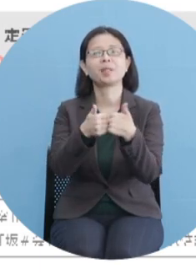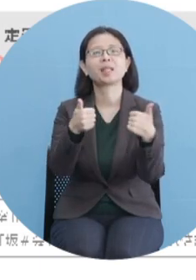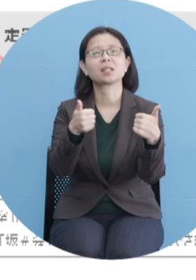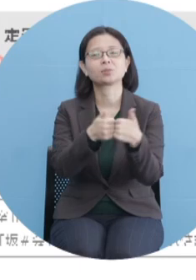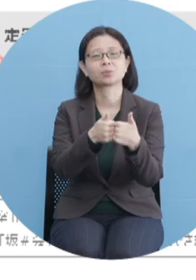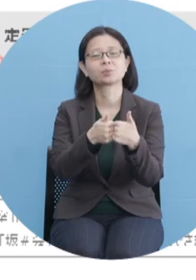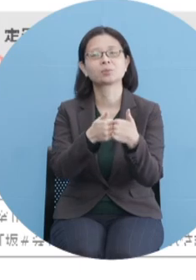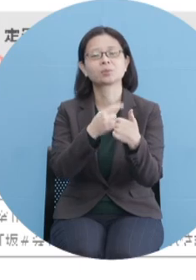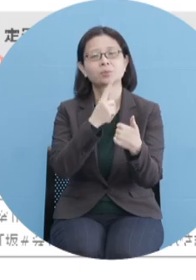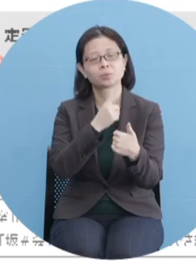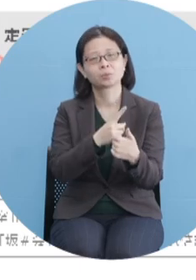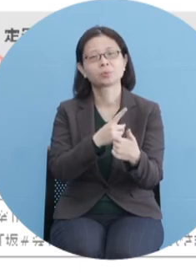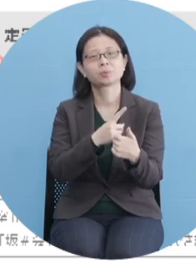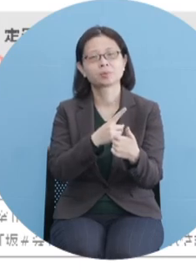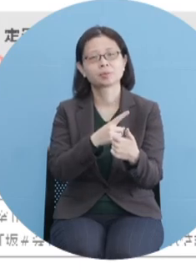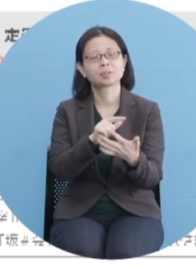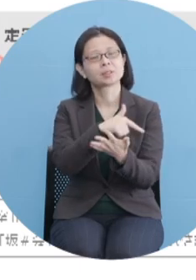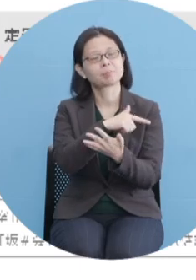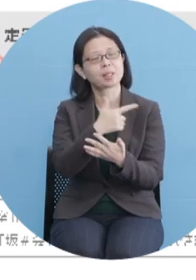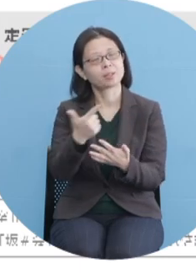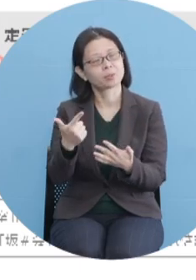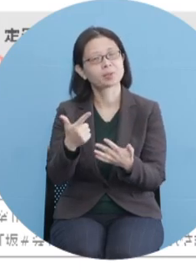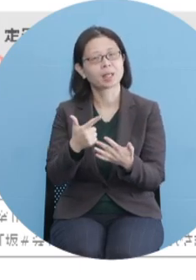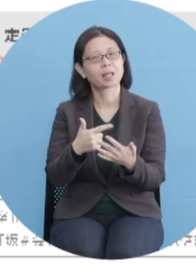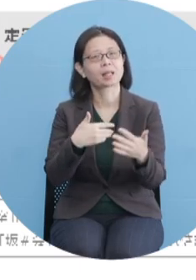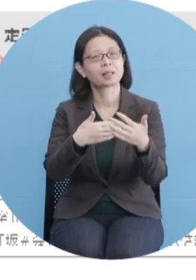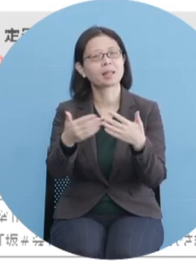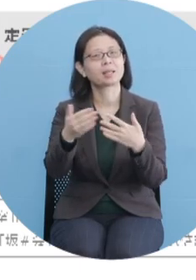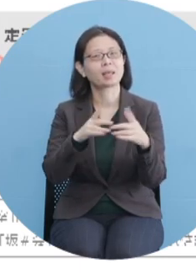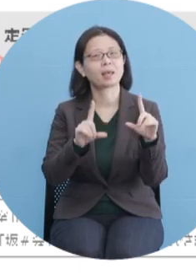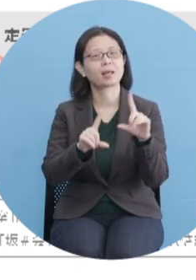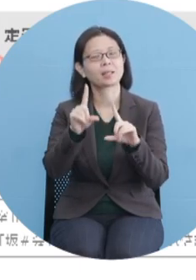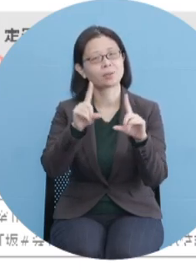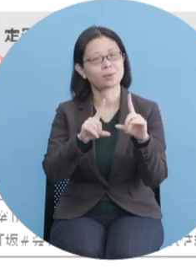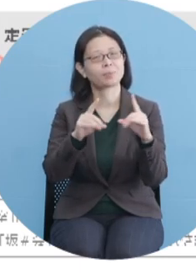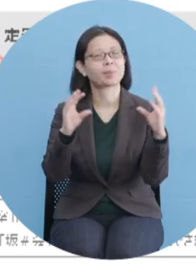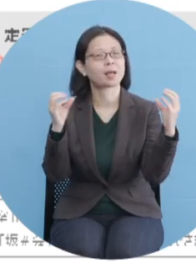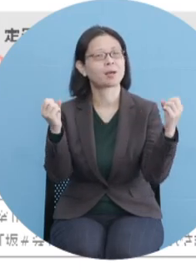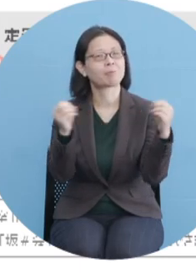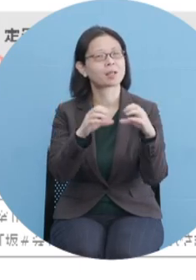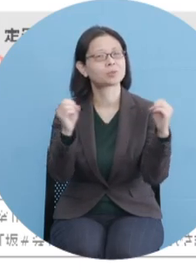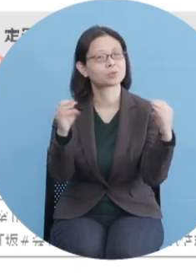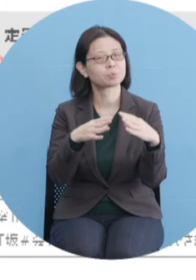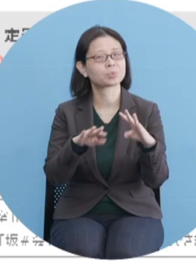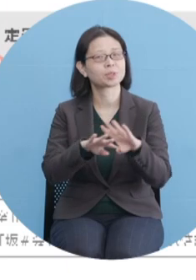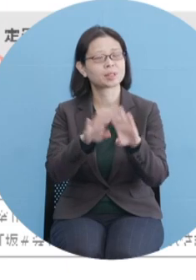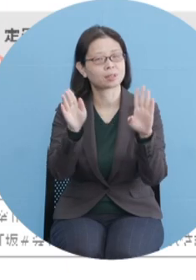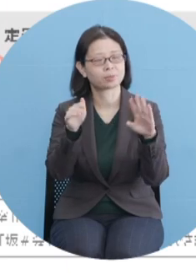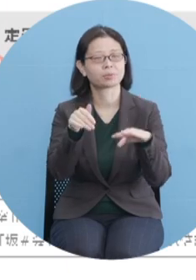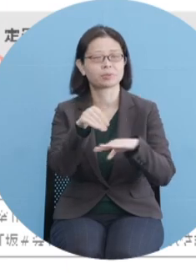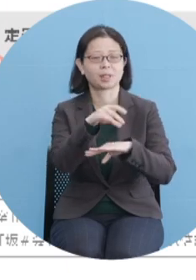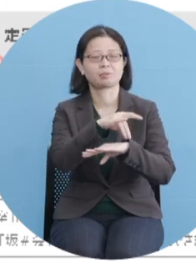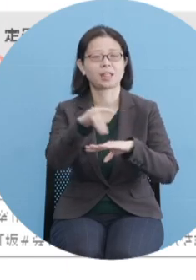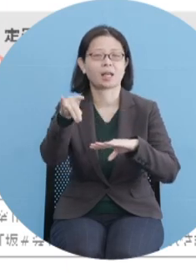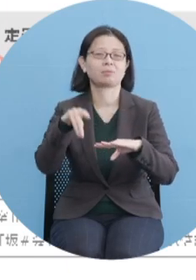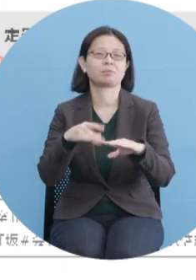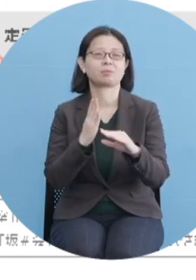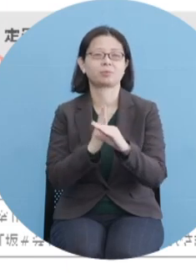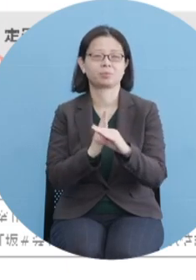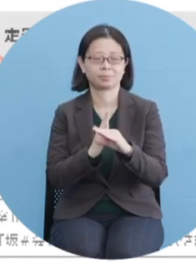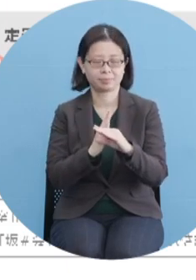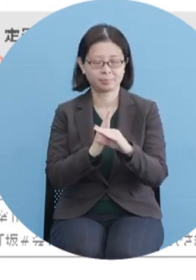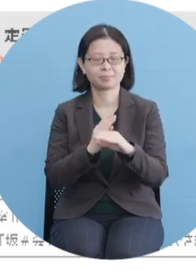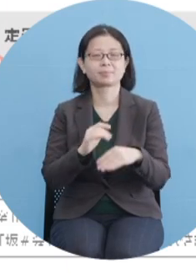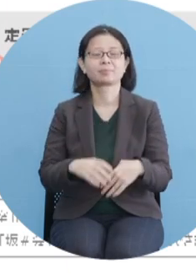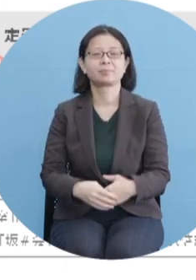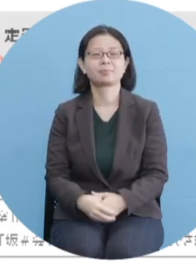事柄をですねえまずえま体験型のワークショップをしていただくという風なことも合わせて企画をし